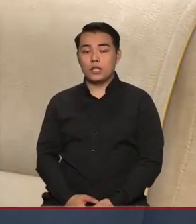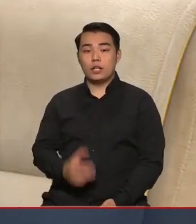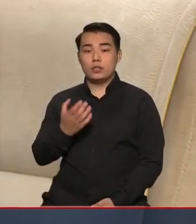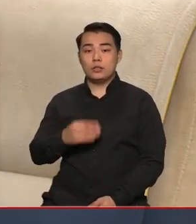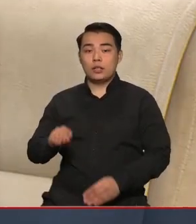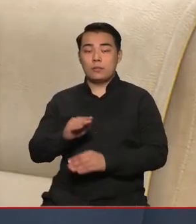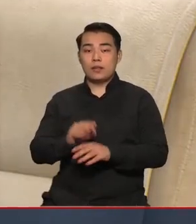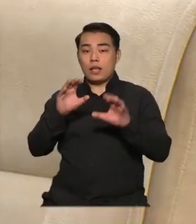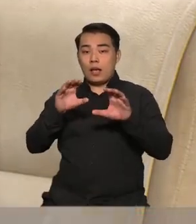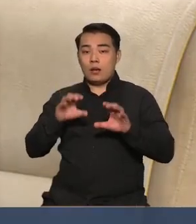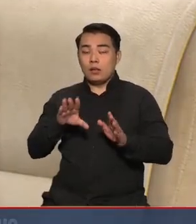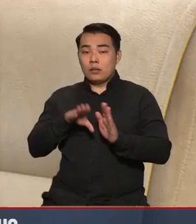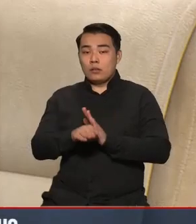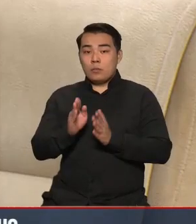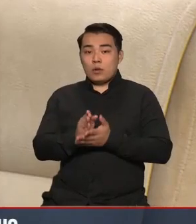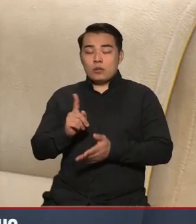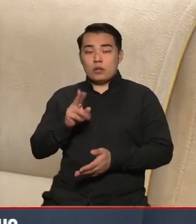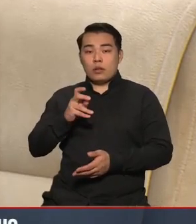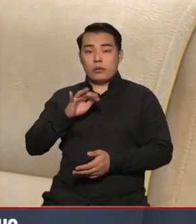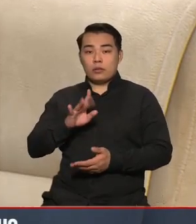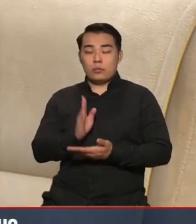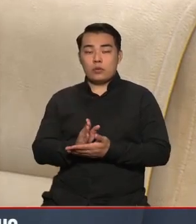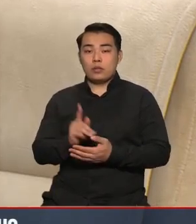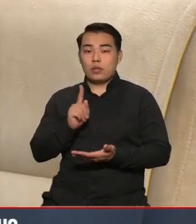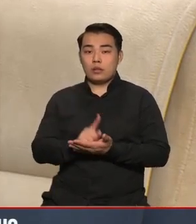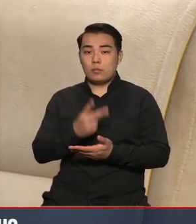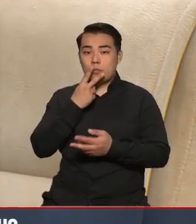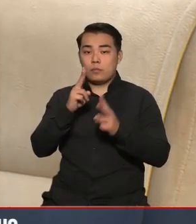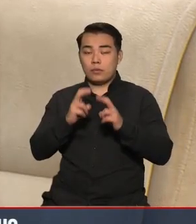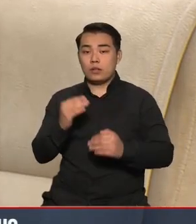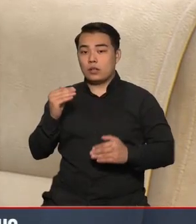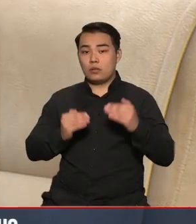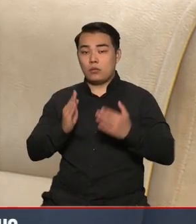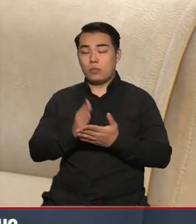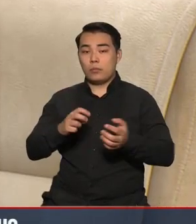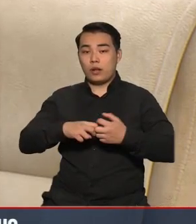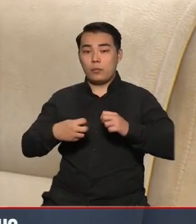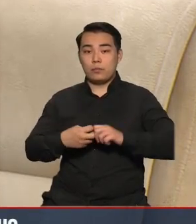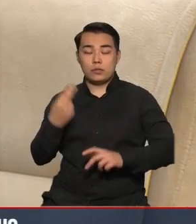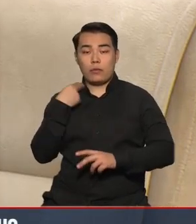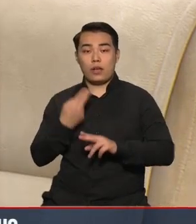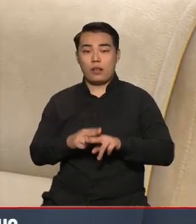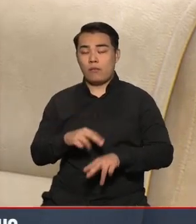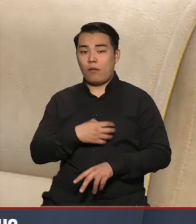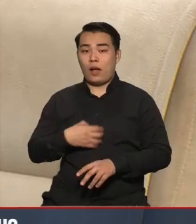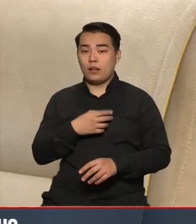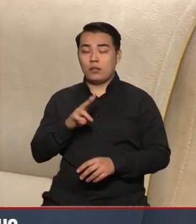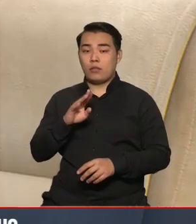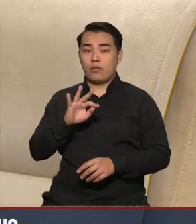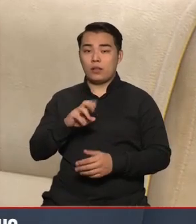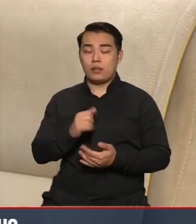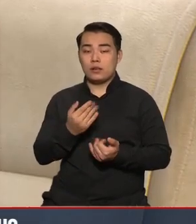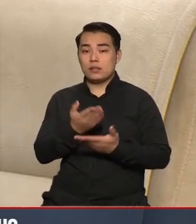этого, законом вводится сейчас требование, что коллектора тоже должны проводить процедуру урегулирования проблемной задолженности. Это очень важная новелла, которую